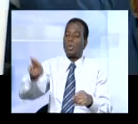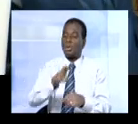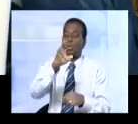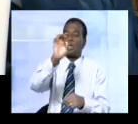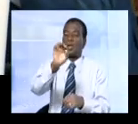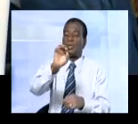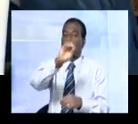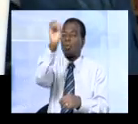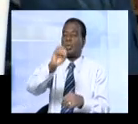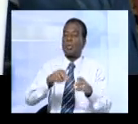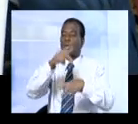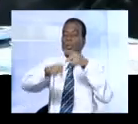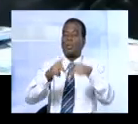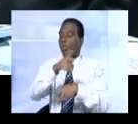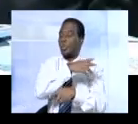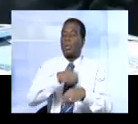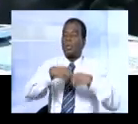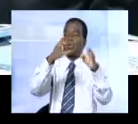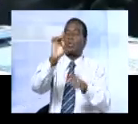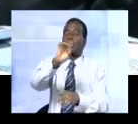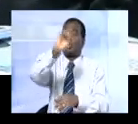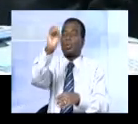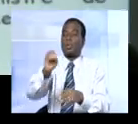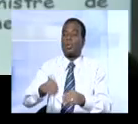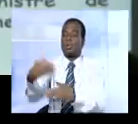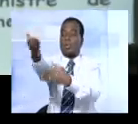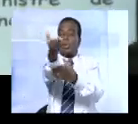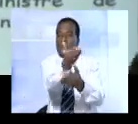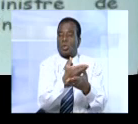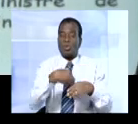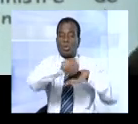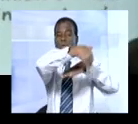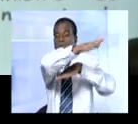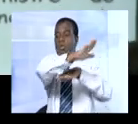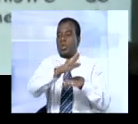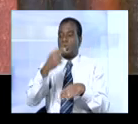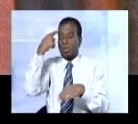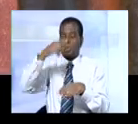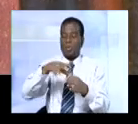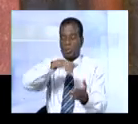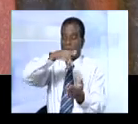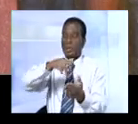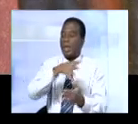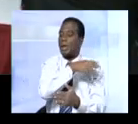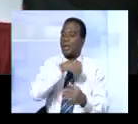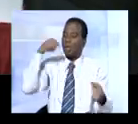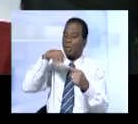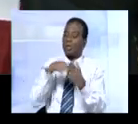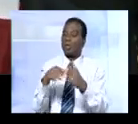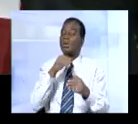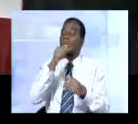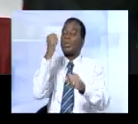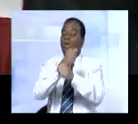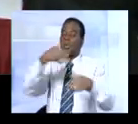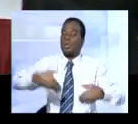de la population active, tout en procurant 8% des recettes d'exportation selon les études. Un outil de lutte contre le chômage